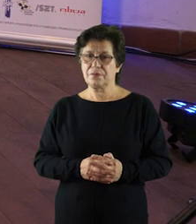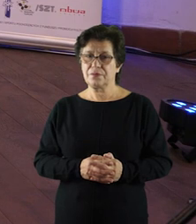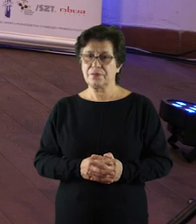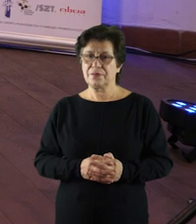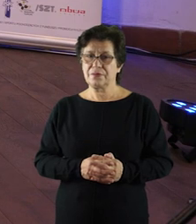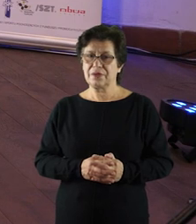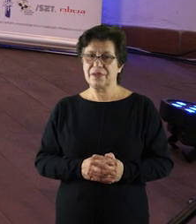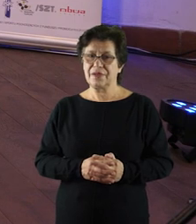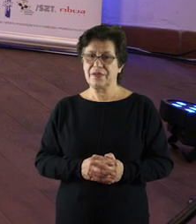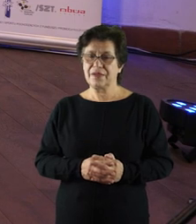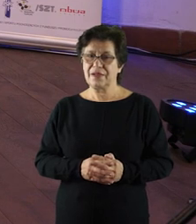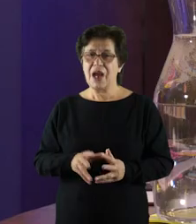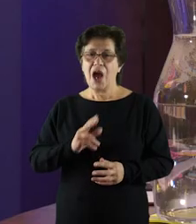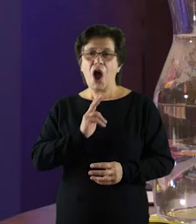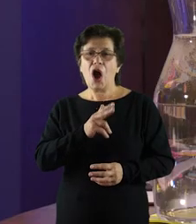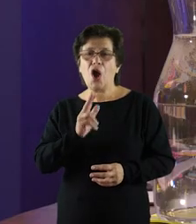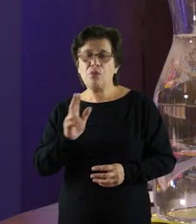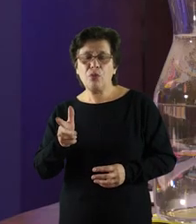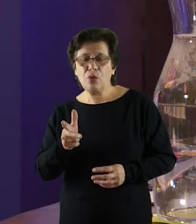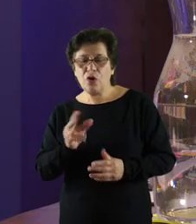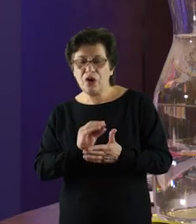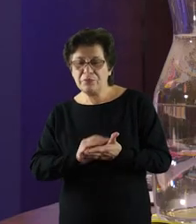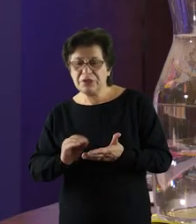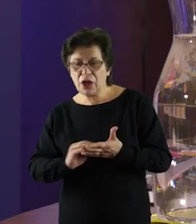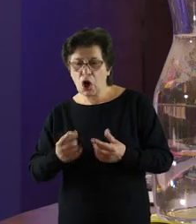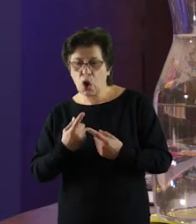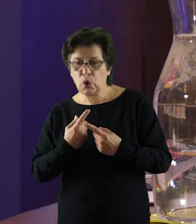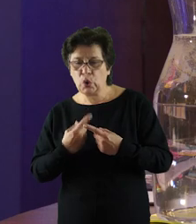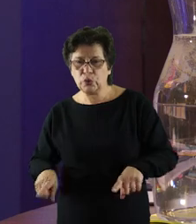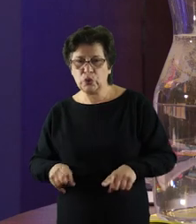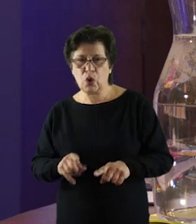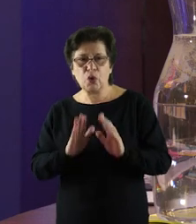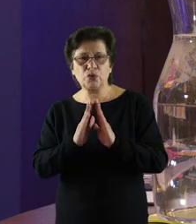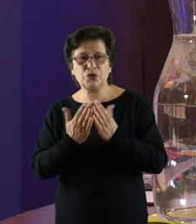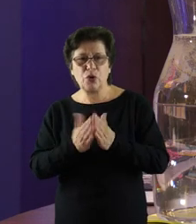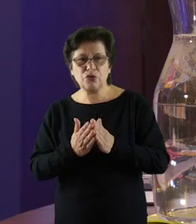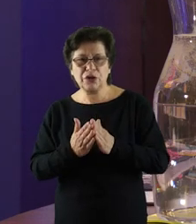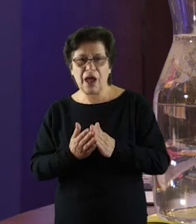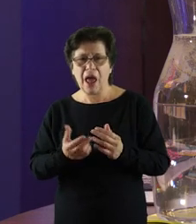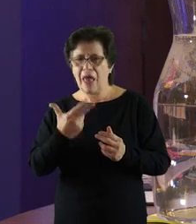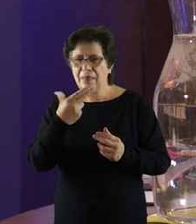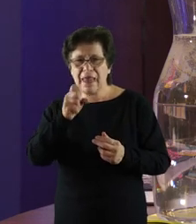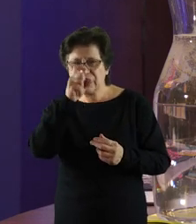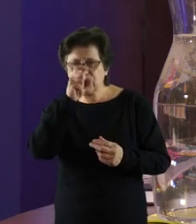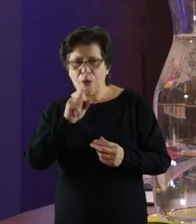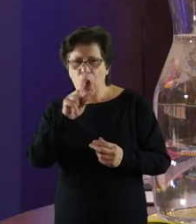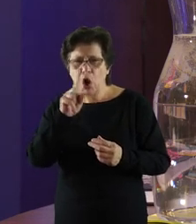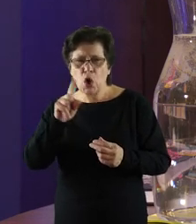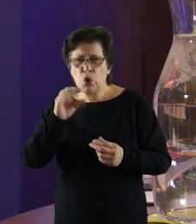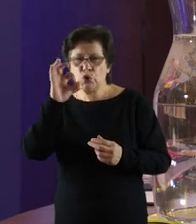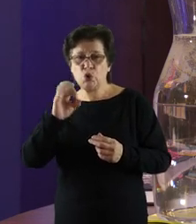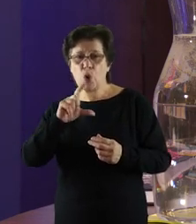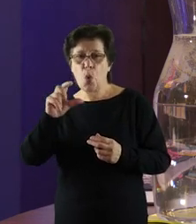najkrócej. Wiesz, być może właśnie niezłe ziółko. Tę książkę, którą pokazuję wam ze względu na